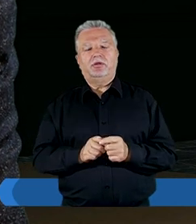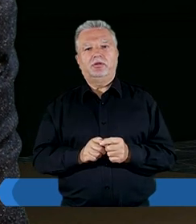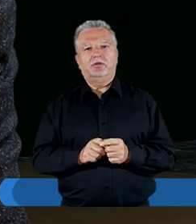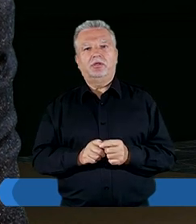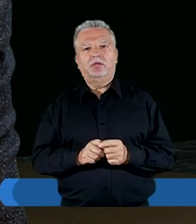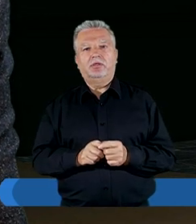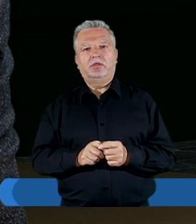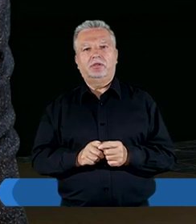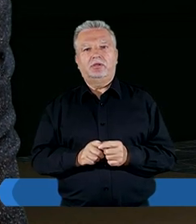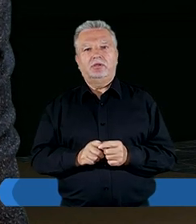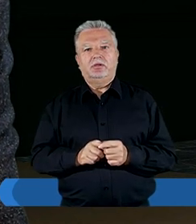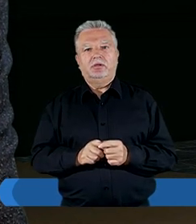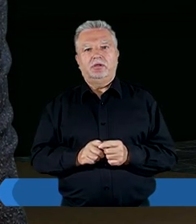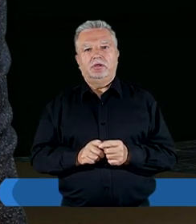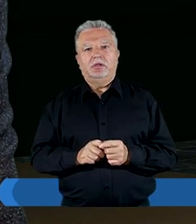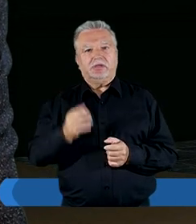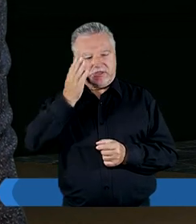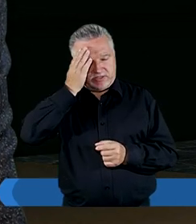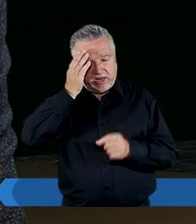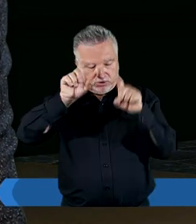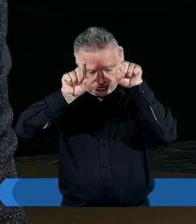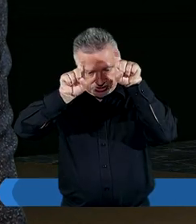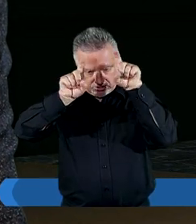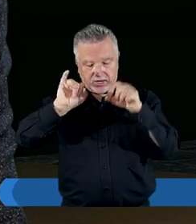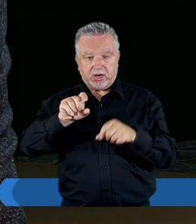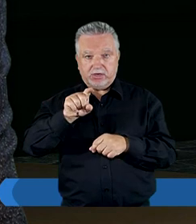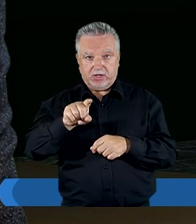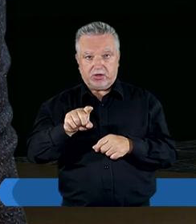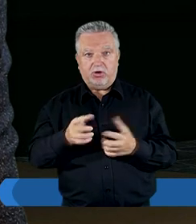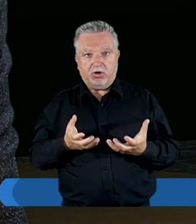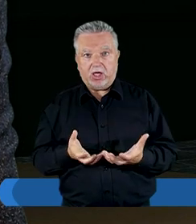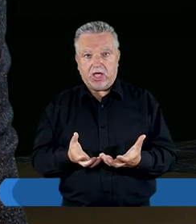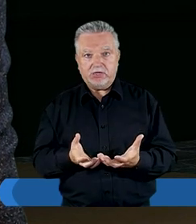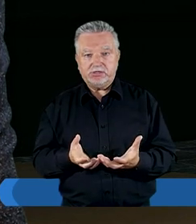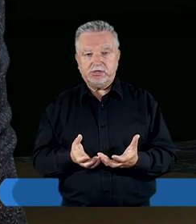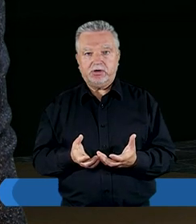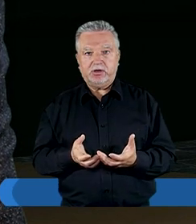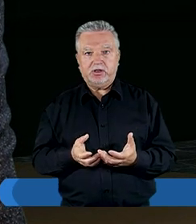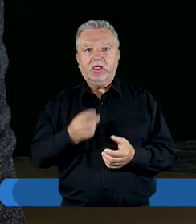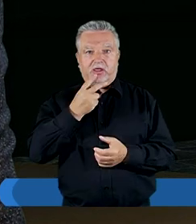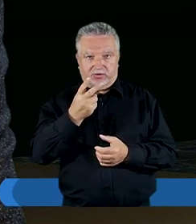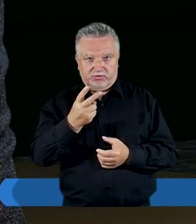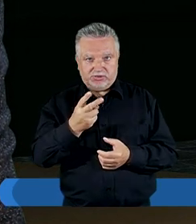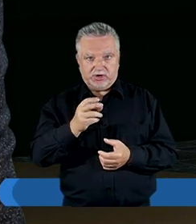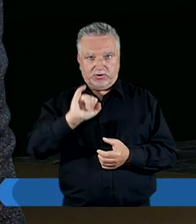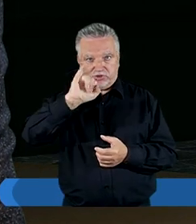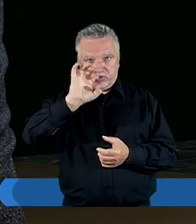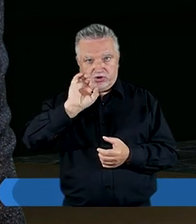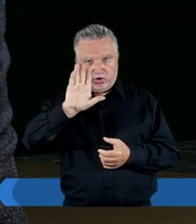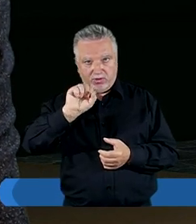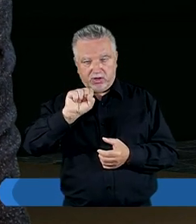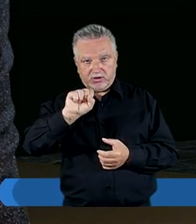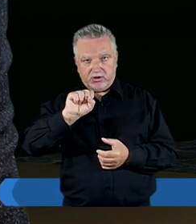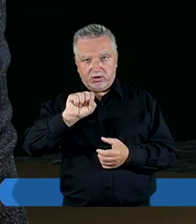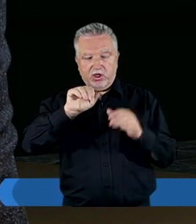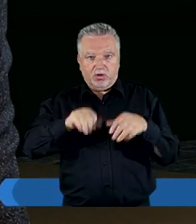Pierwszy zaczął, znając szatana i jego intencje. A widziałeś Hioba?